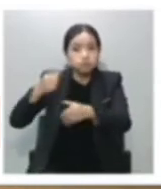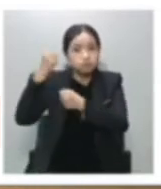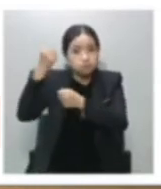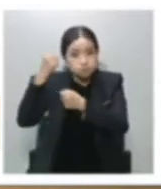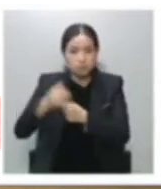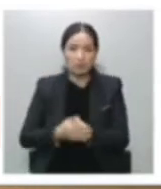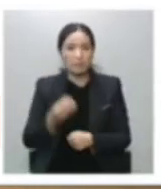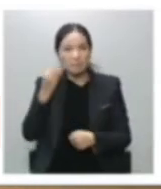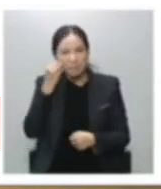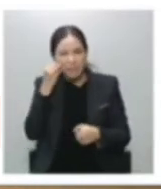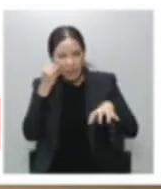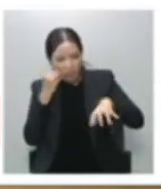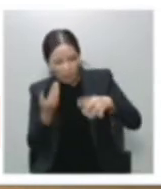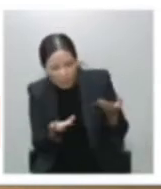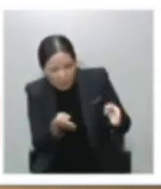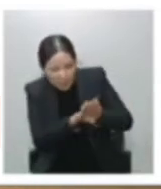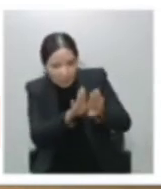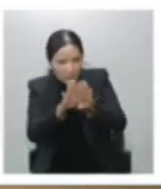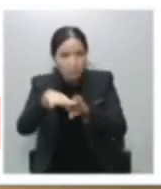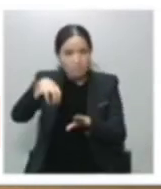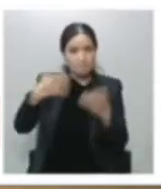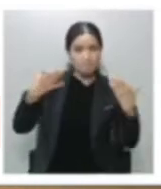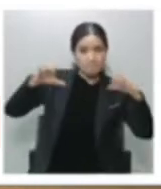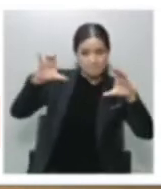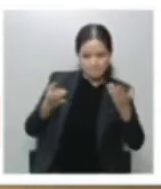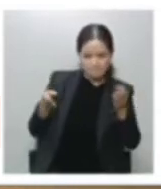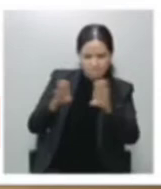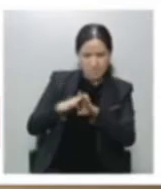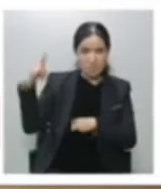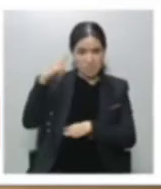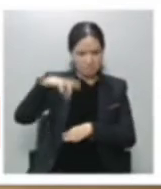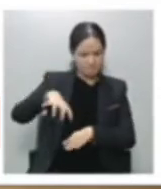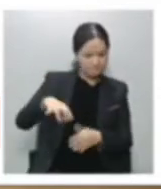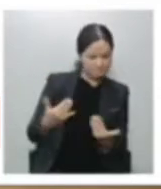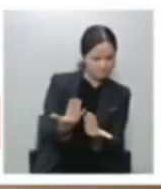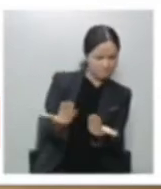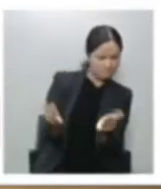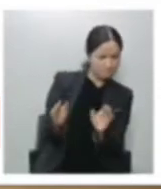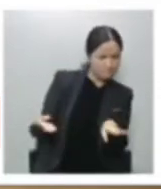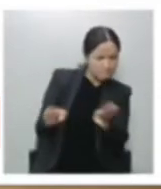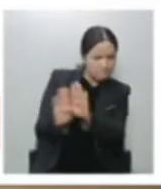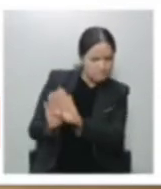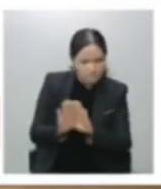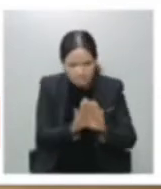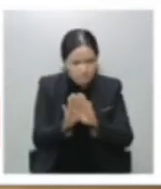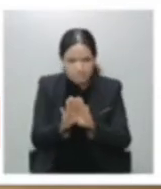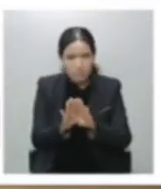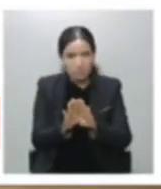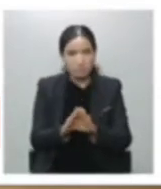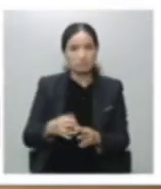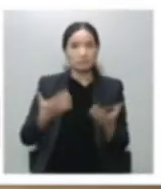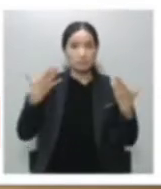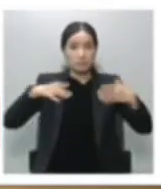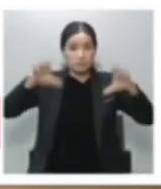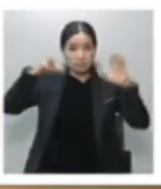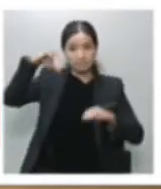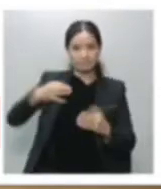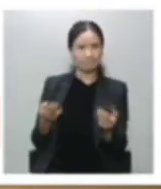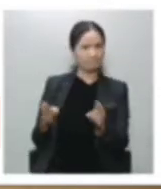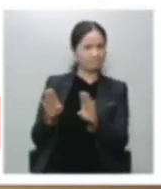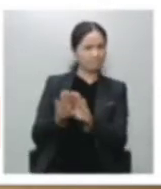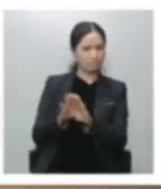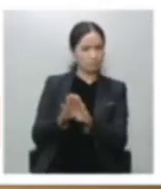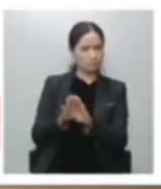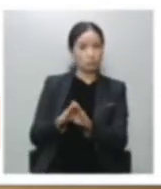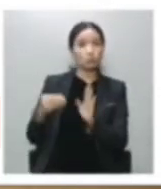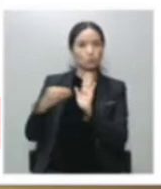การปิดบ้านปิดเมืองปิดสถานที่ราชการปิดสนามบินและที่สำคัญก็คือมีการปิดทำเนียบรัฐบาลและมีการชัตดาวน์กรุ